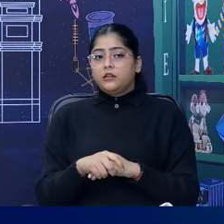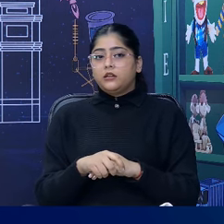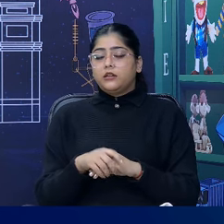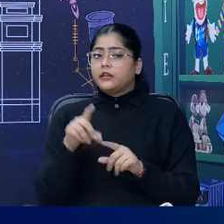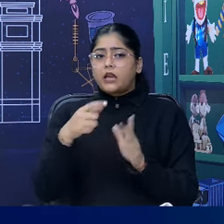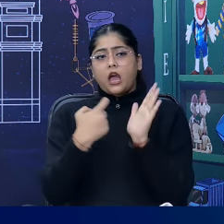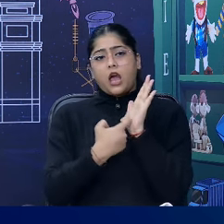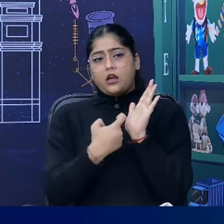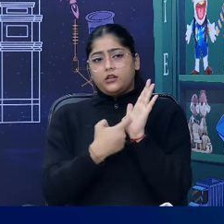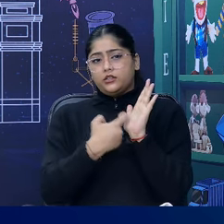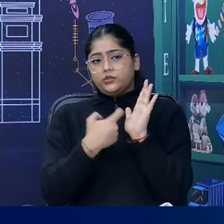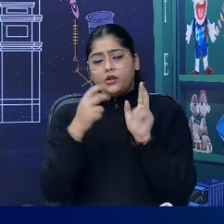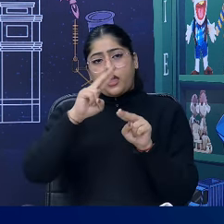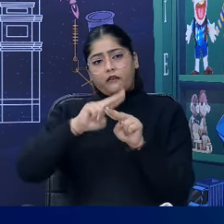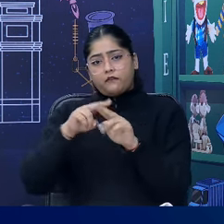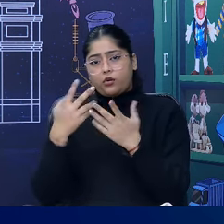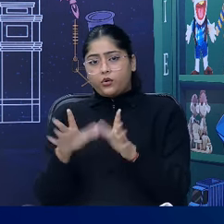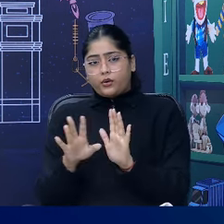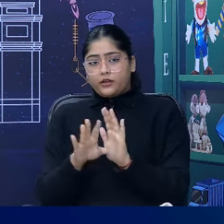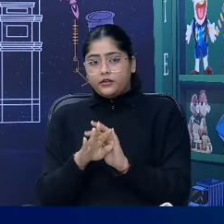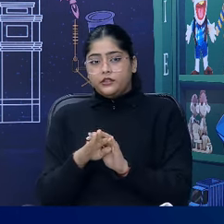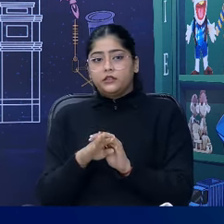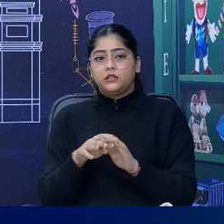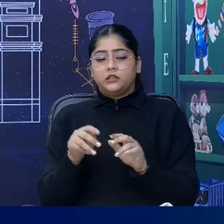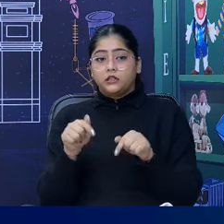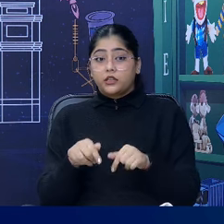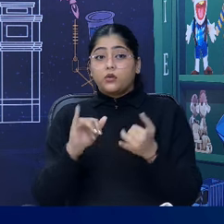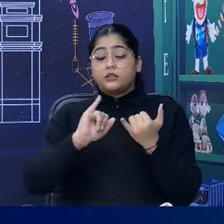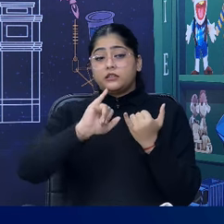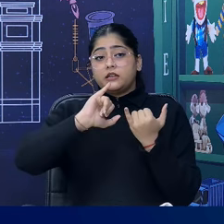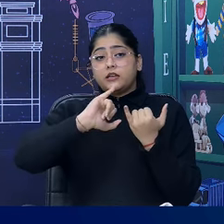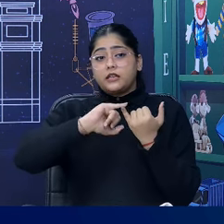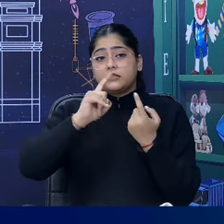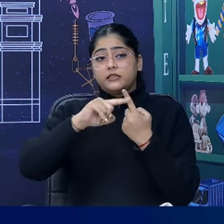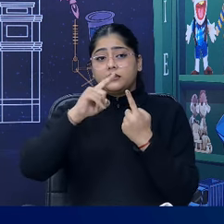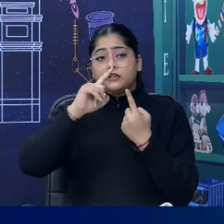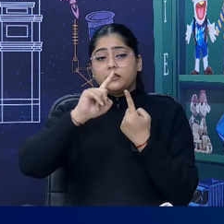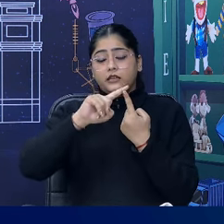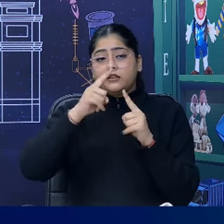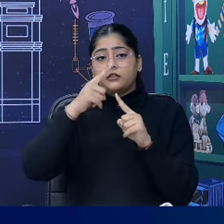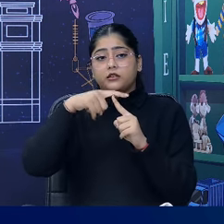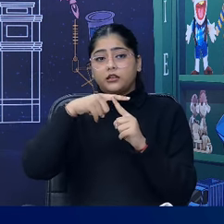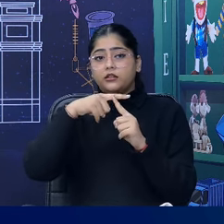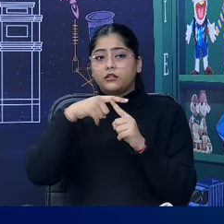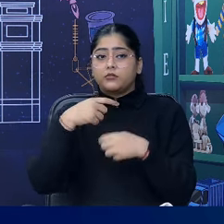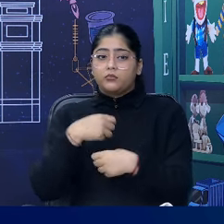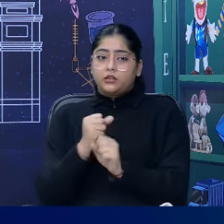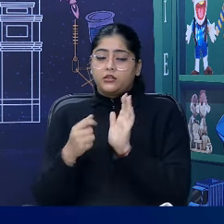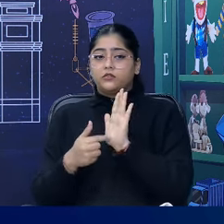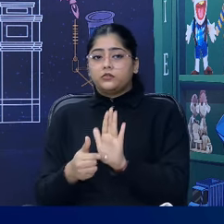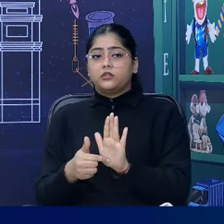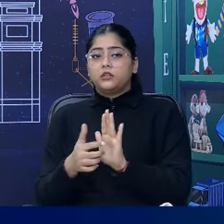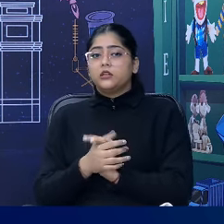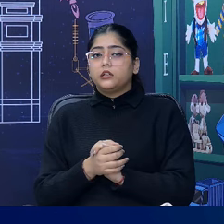roster form, and now I'll write in set builder form the same set. आप यहाँ पे देखिए,